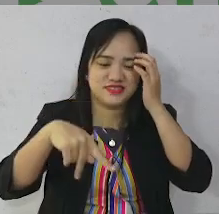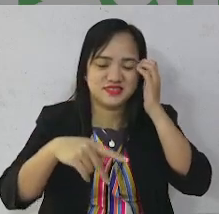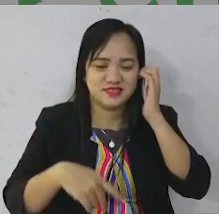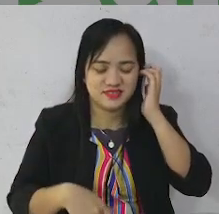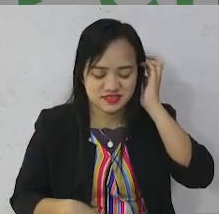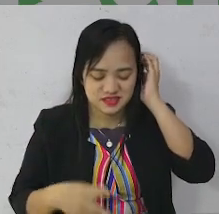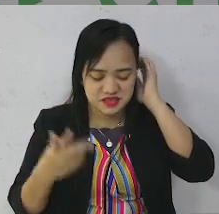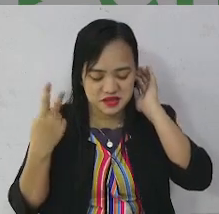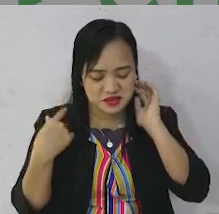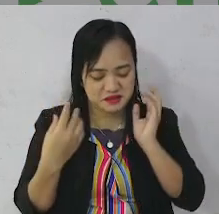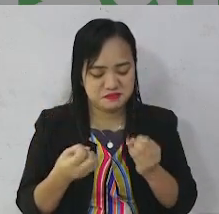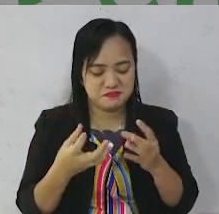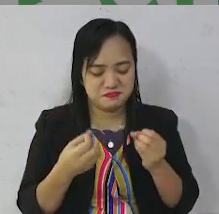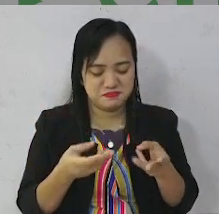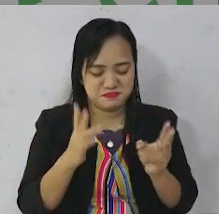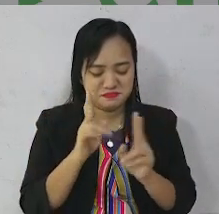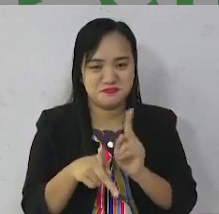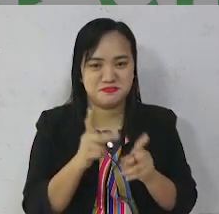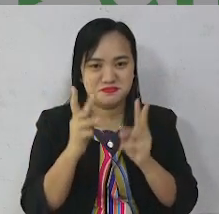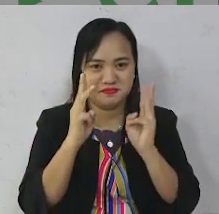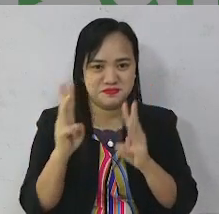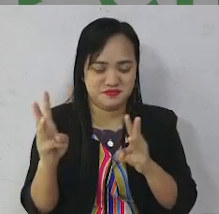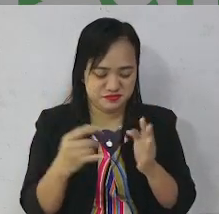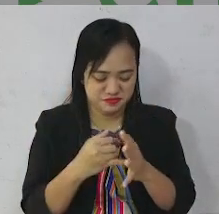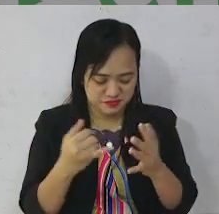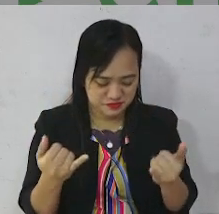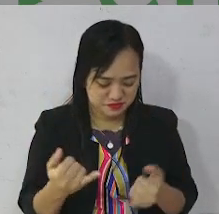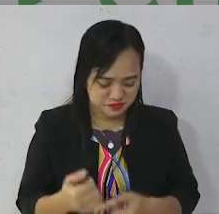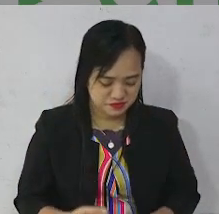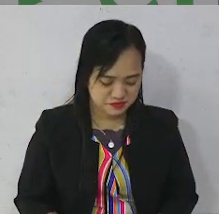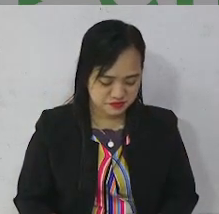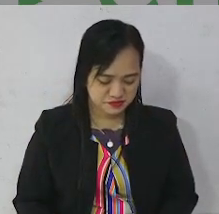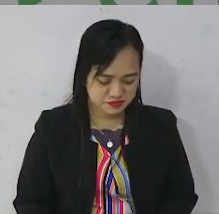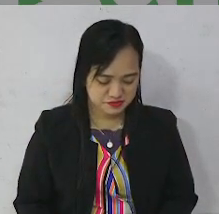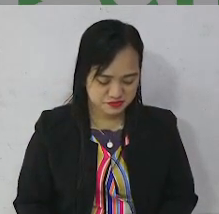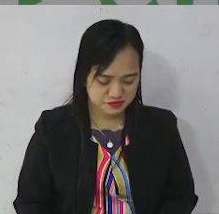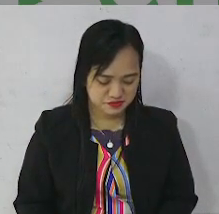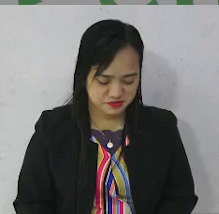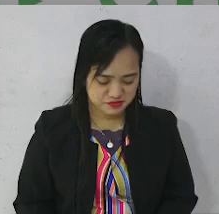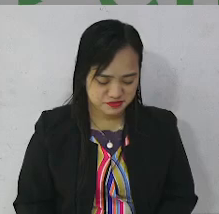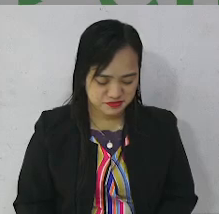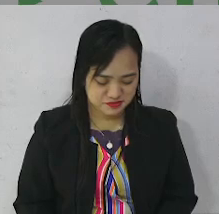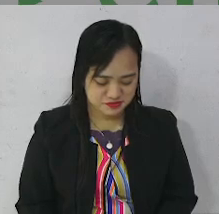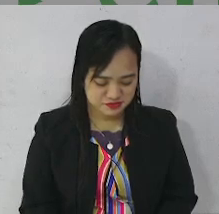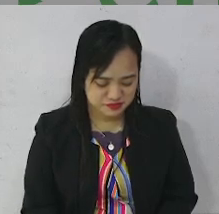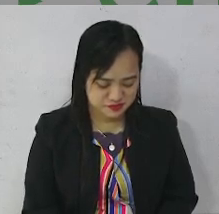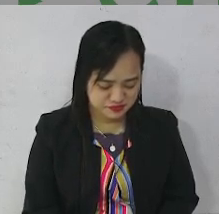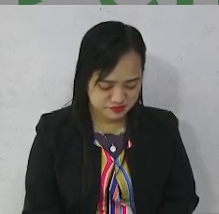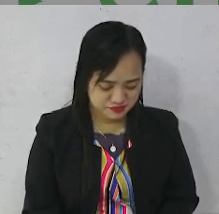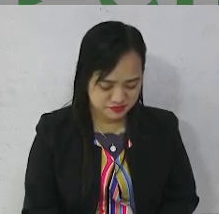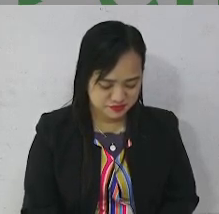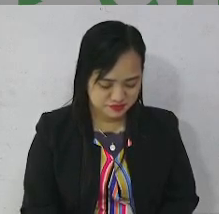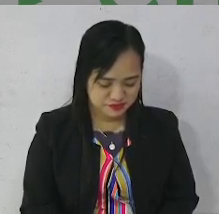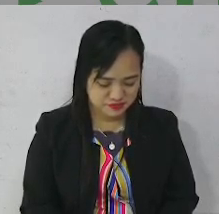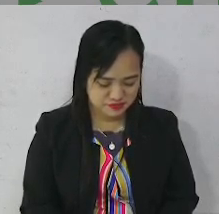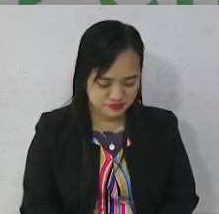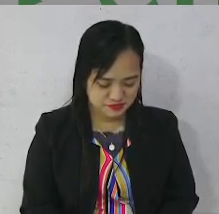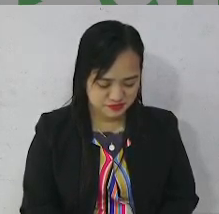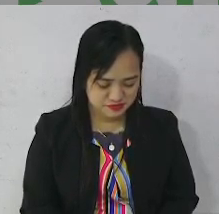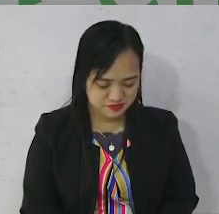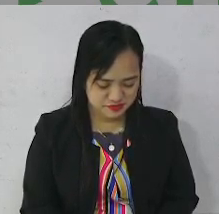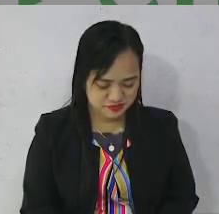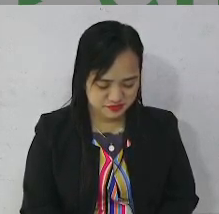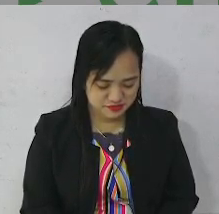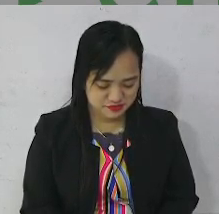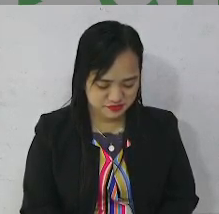Nanonood na kasi ano tayo live tayo dito lunch time break time Anyway so Pinapasaya lang namin kayo mga kapatid